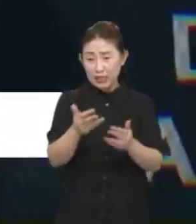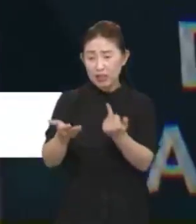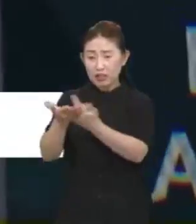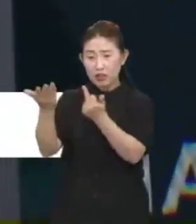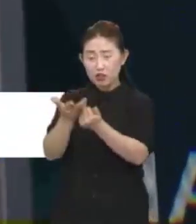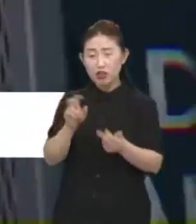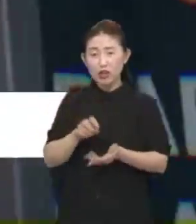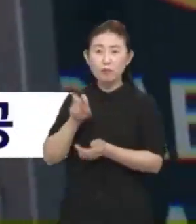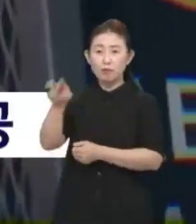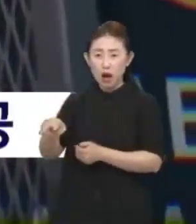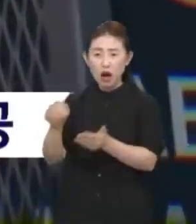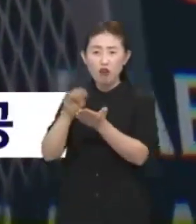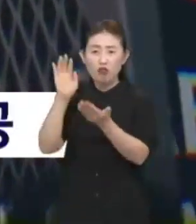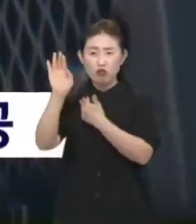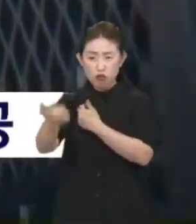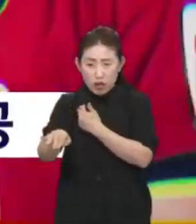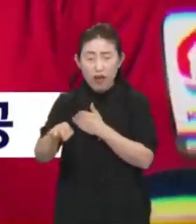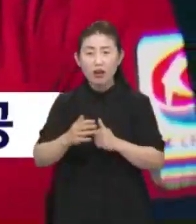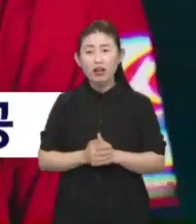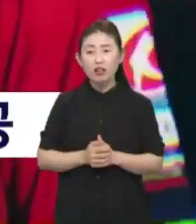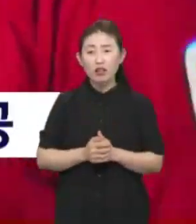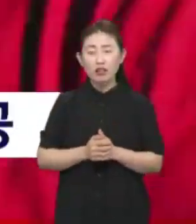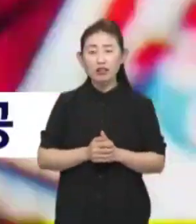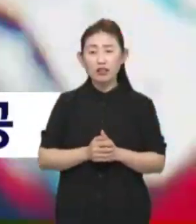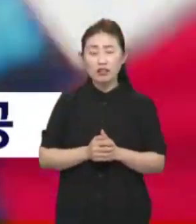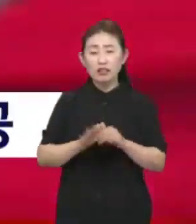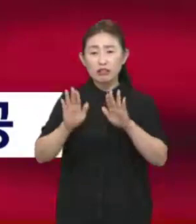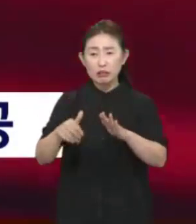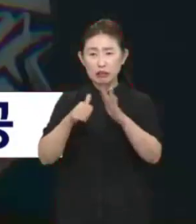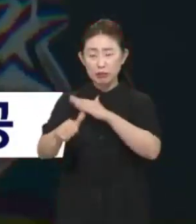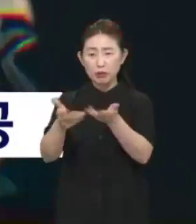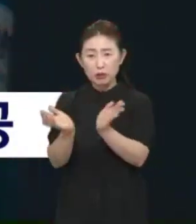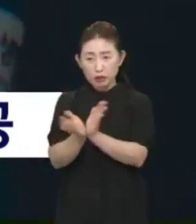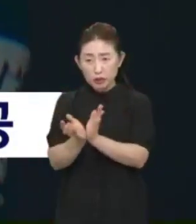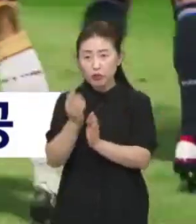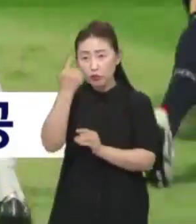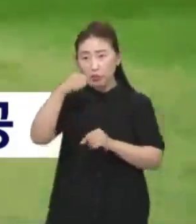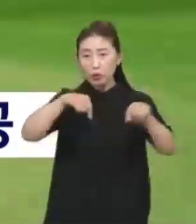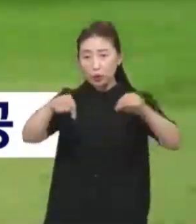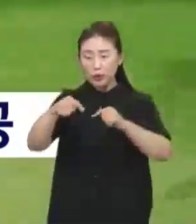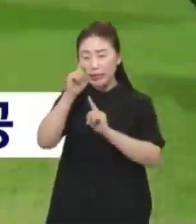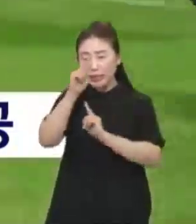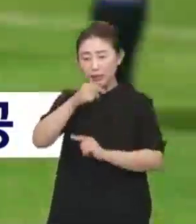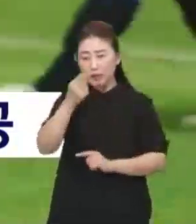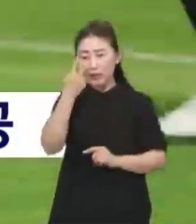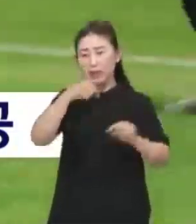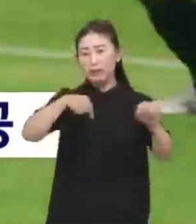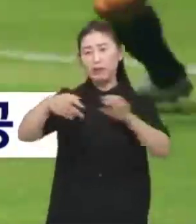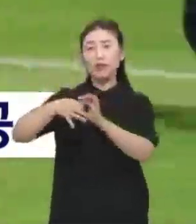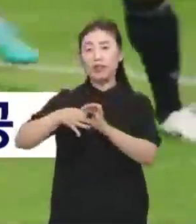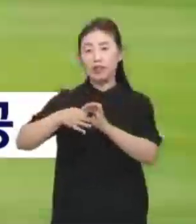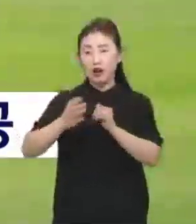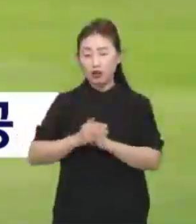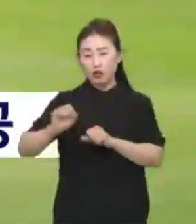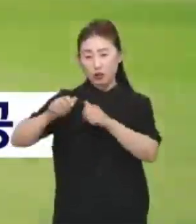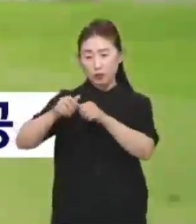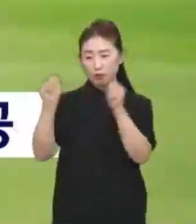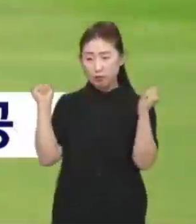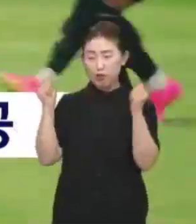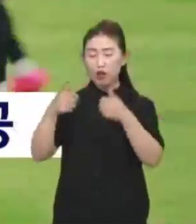이적한 뒤 기량이 만개한 강윤성은 연령별 대표팀 시절 수석 코치였던 이민성 감독과의 인연으로 군전역